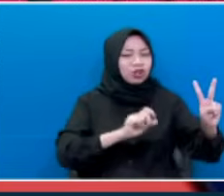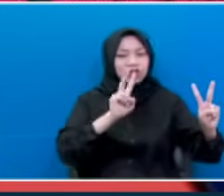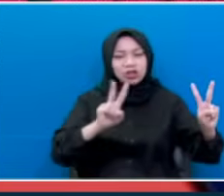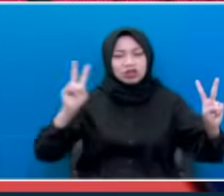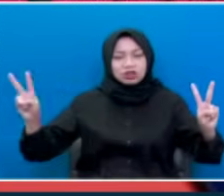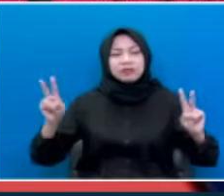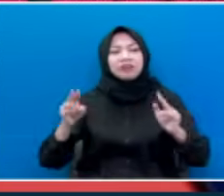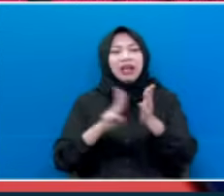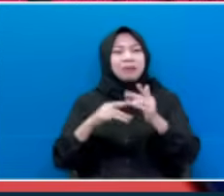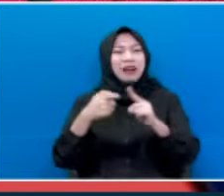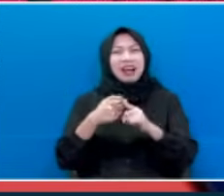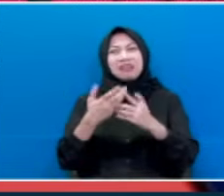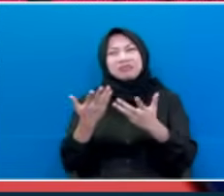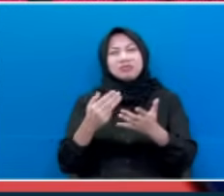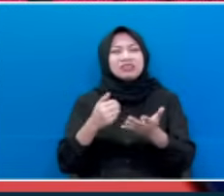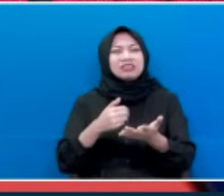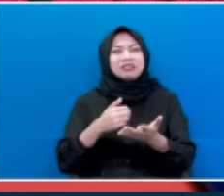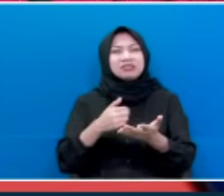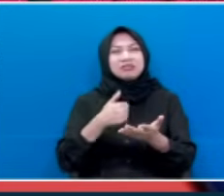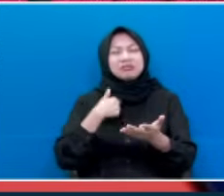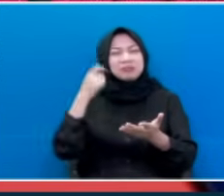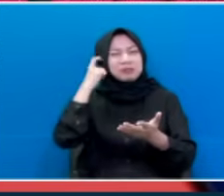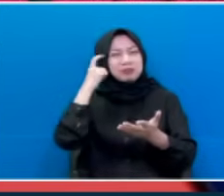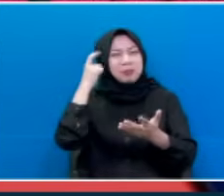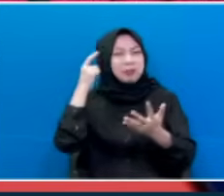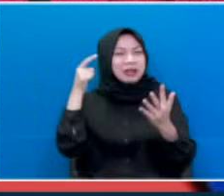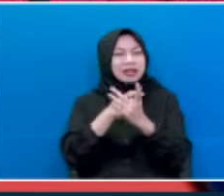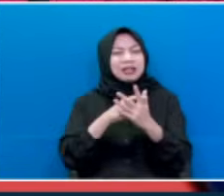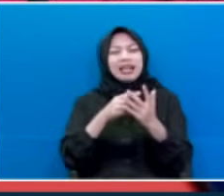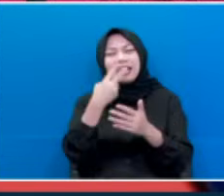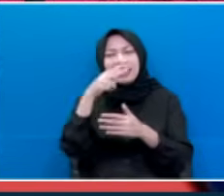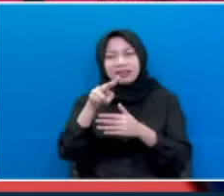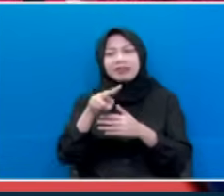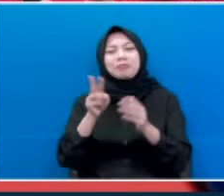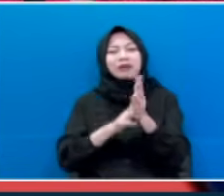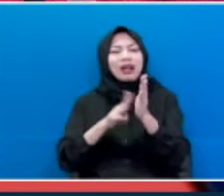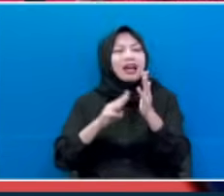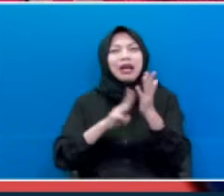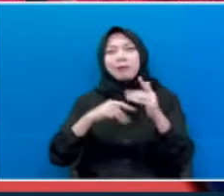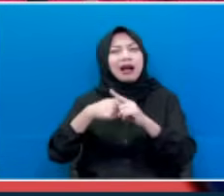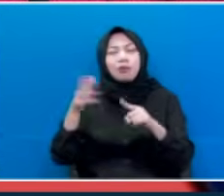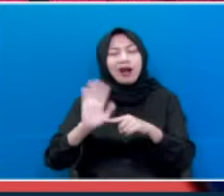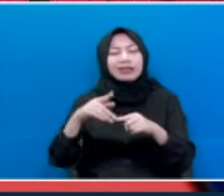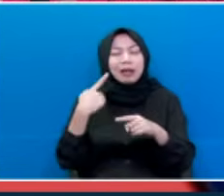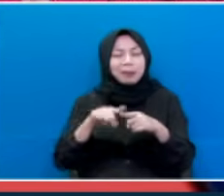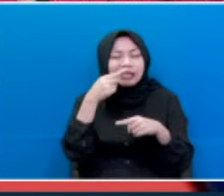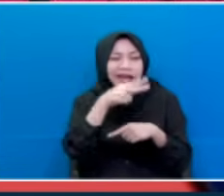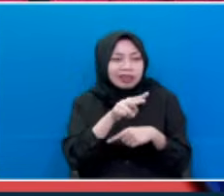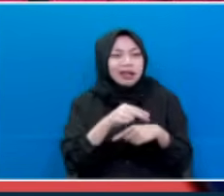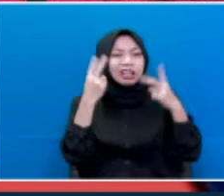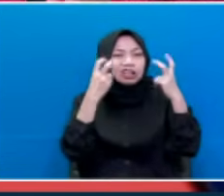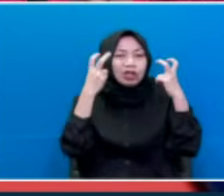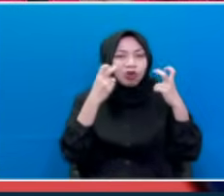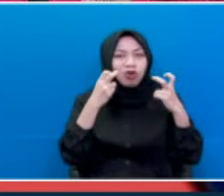konflik kepentingan ini menjadi pertimbangan mereka dalam memilih jadi ada melihat Sebenarnya masih ada kemungkinan kalau dimainkan narasinya dengan